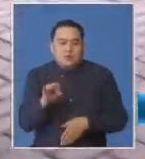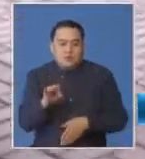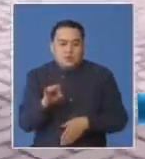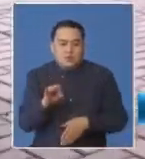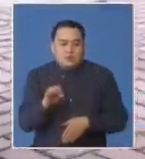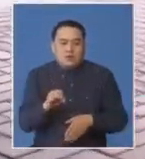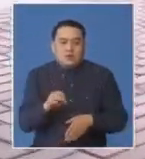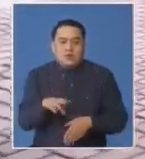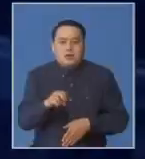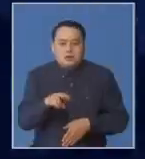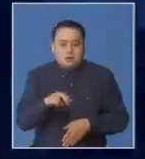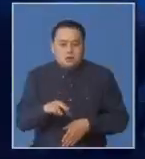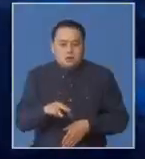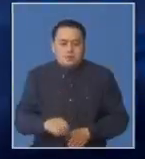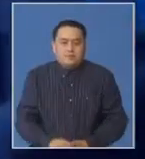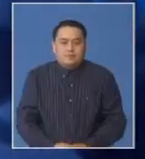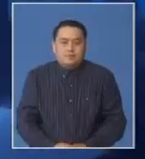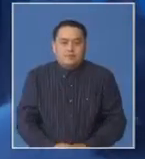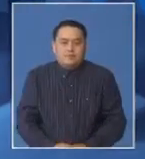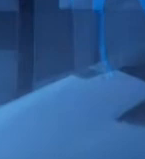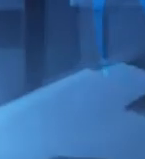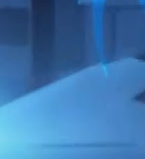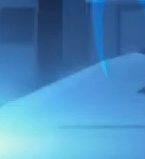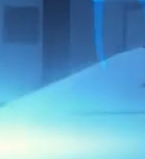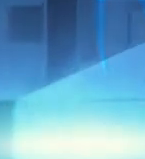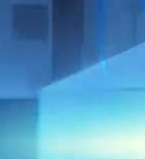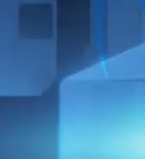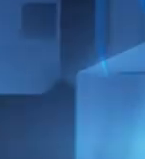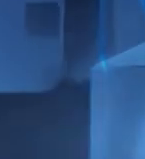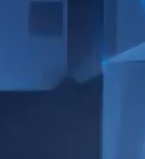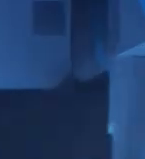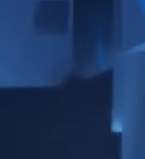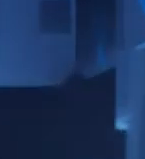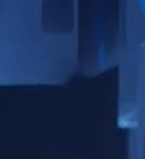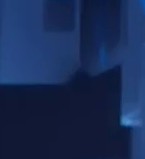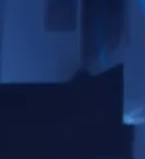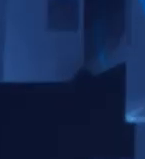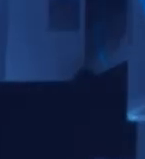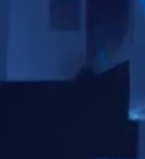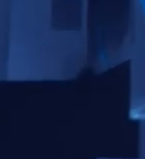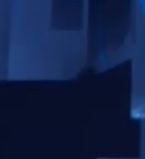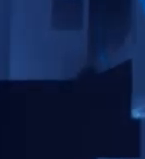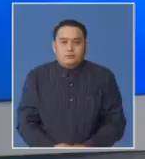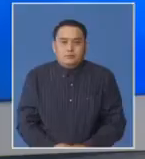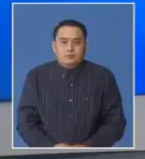Ракишева и Вячеслава Кима. Пана Анитова, Ержан Дюсен, Жайык Курманбаев, телеканал ЖИТСУ.